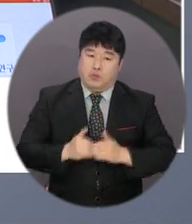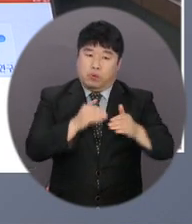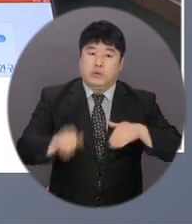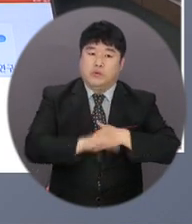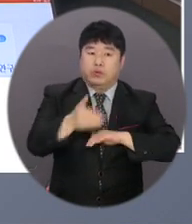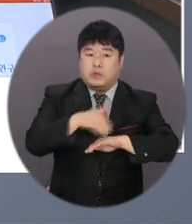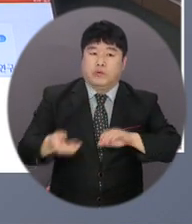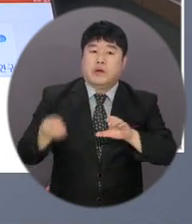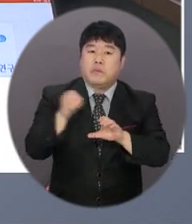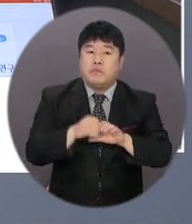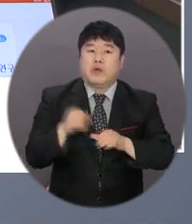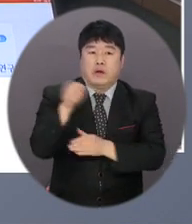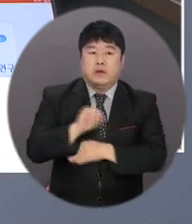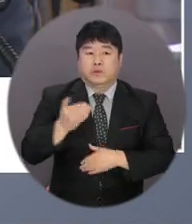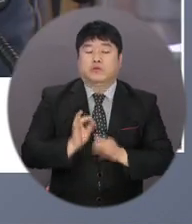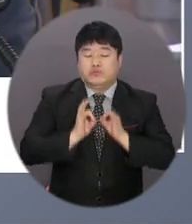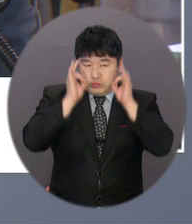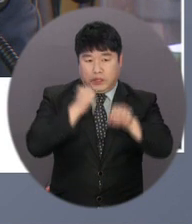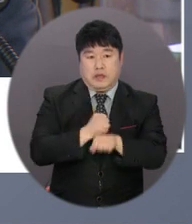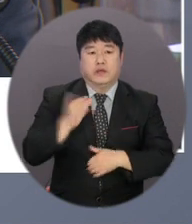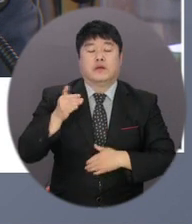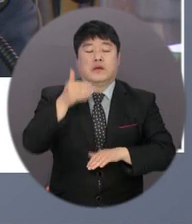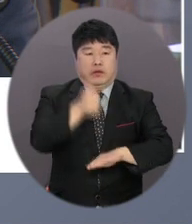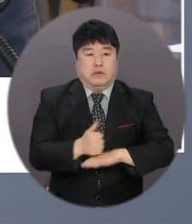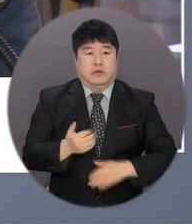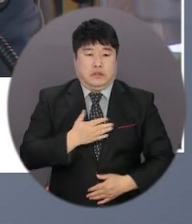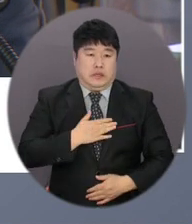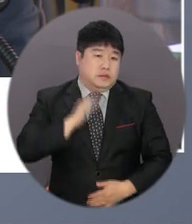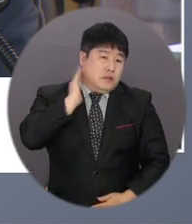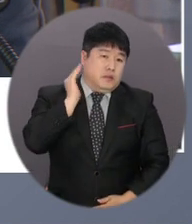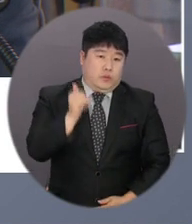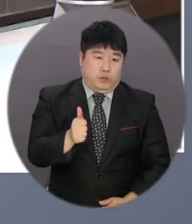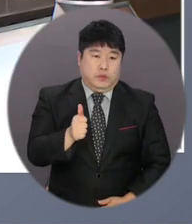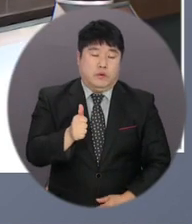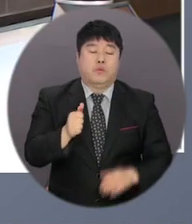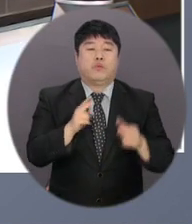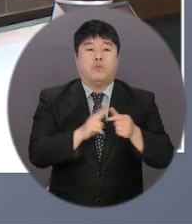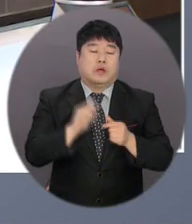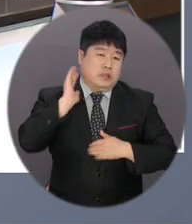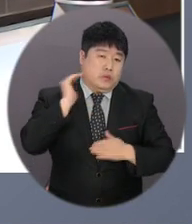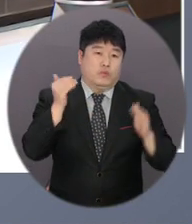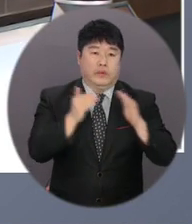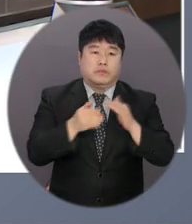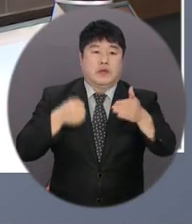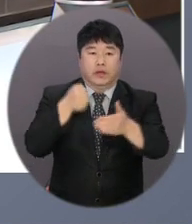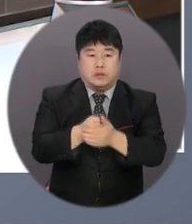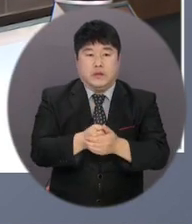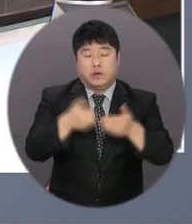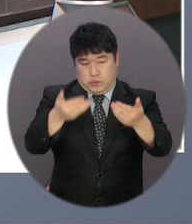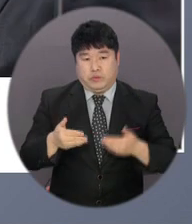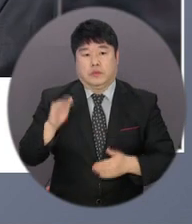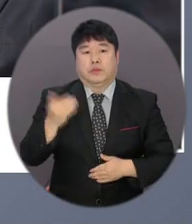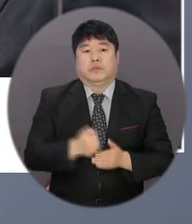안이 받아지도록 노력을 해야 됩니다. 결국은 이제 저는 대통령과 청와대에서 결단을 해줘야